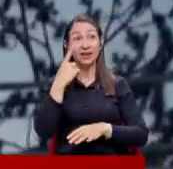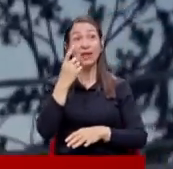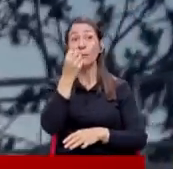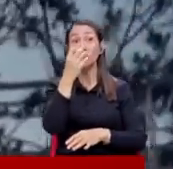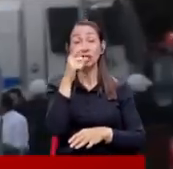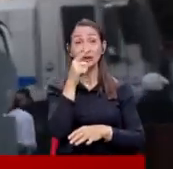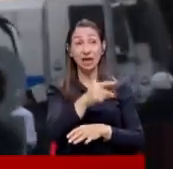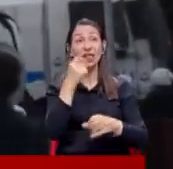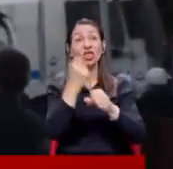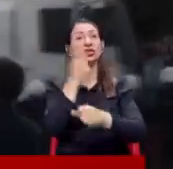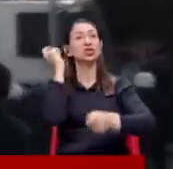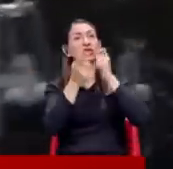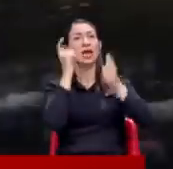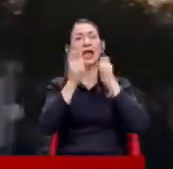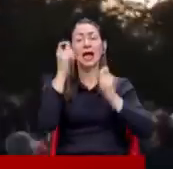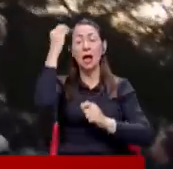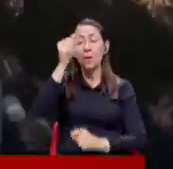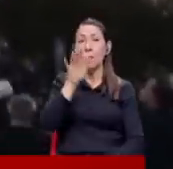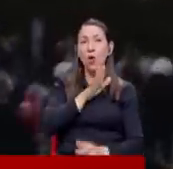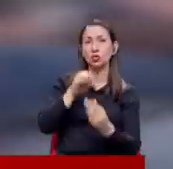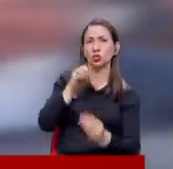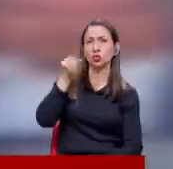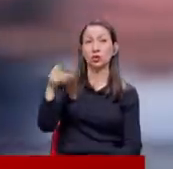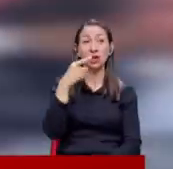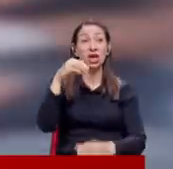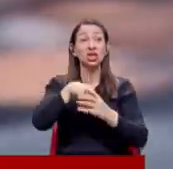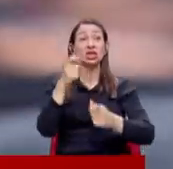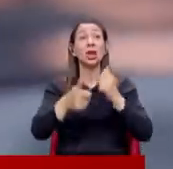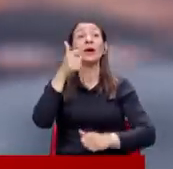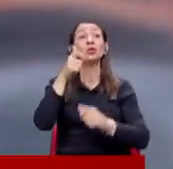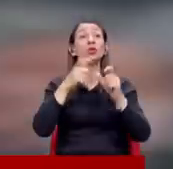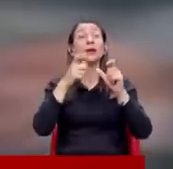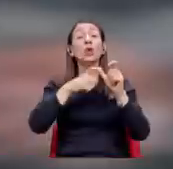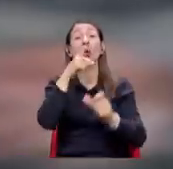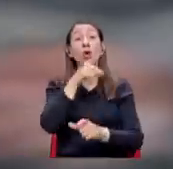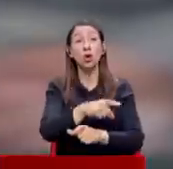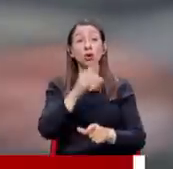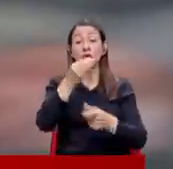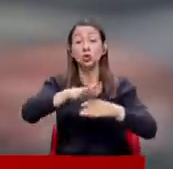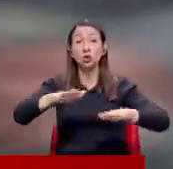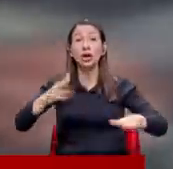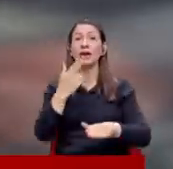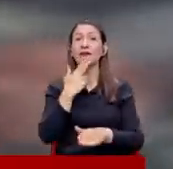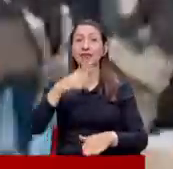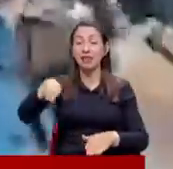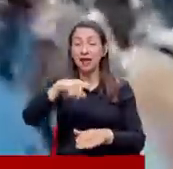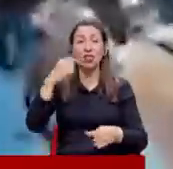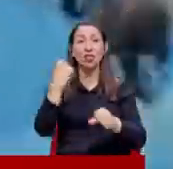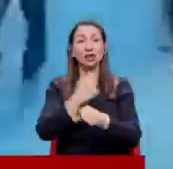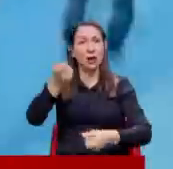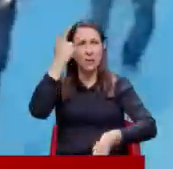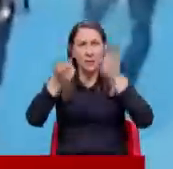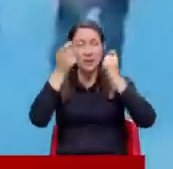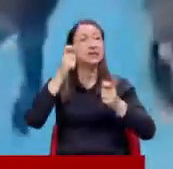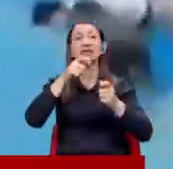Devlet Bahçeli de taşlı saldırıya uğrayan İmamoğlu'nu suçladı. İçişleri Bakanı Süleyman Soylu'ysa çocukların, kadınların taşlarla